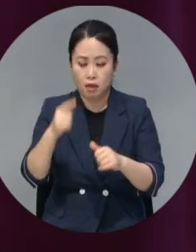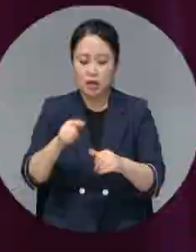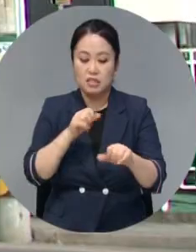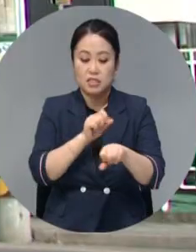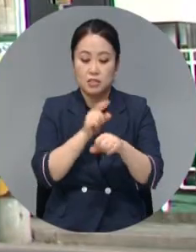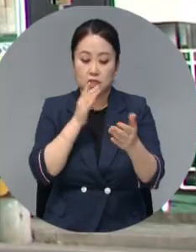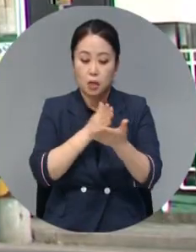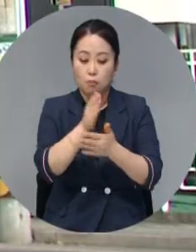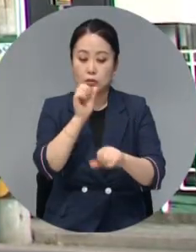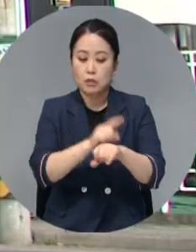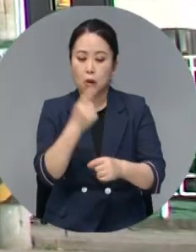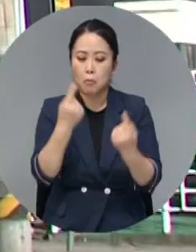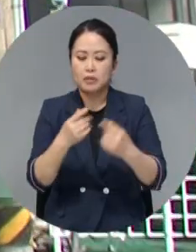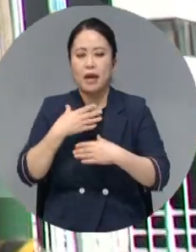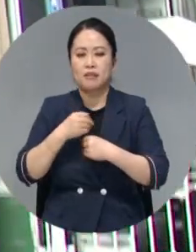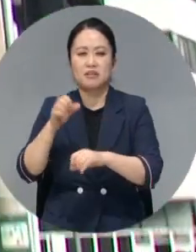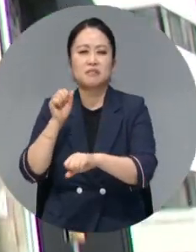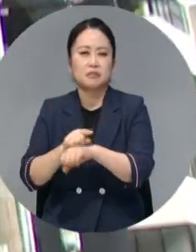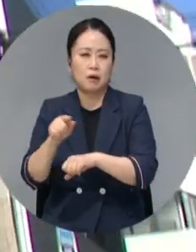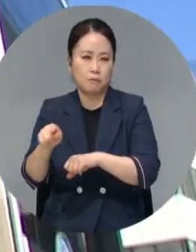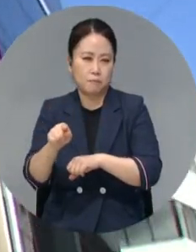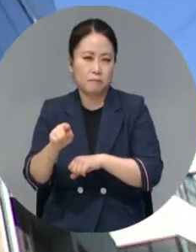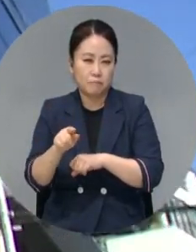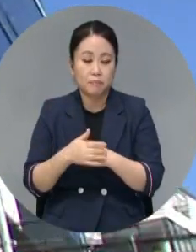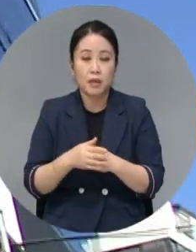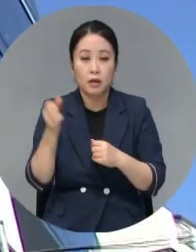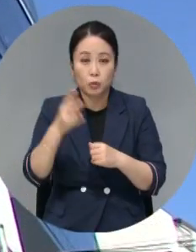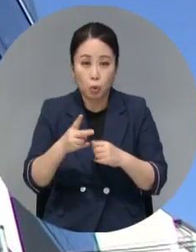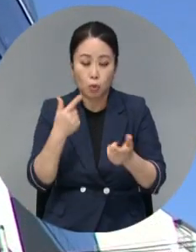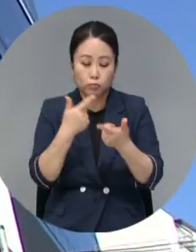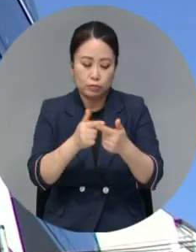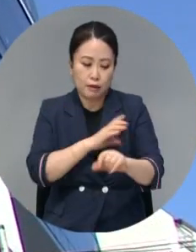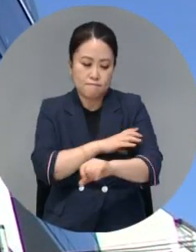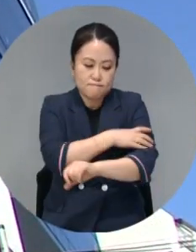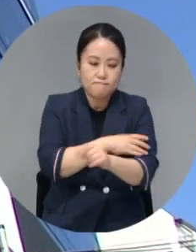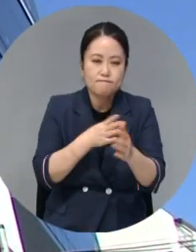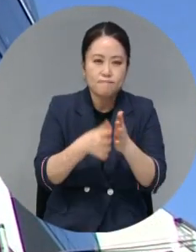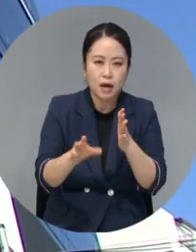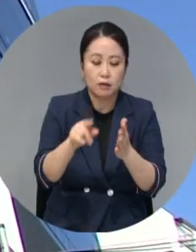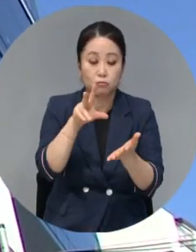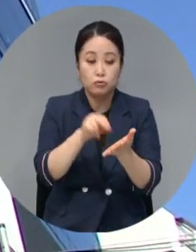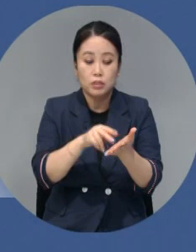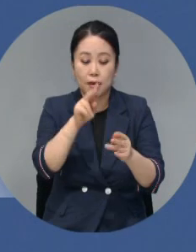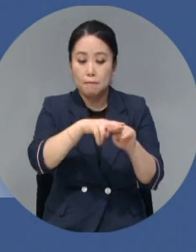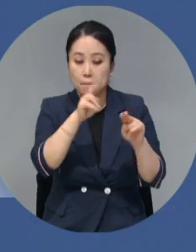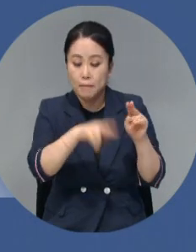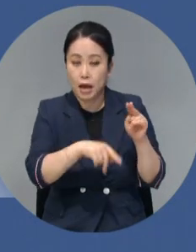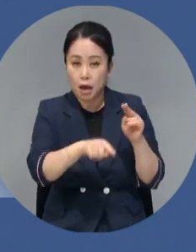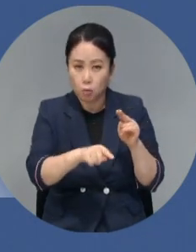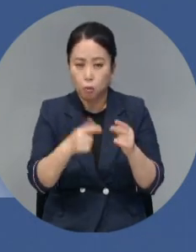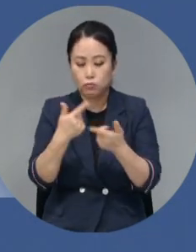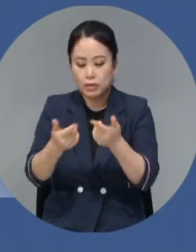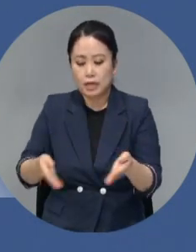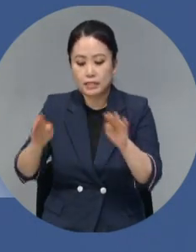평가입니다. 갑질 논란으로 공석이 된 부산시설공단 이사장의 이성림 내정자를